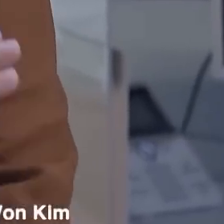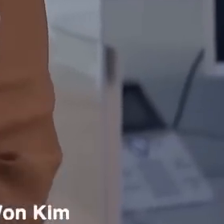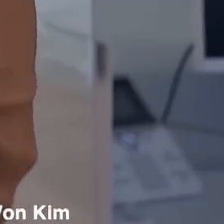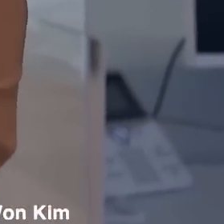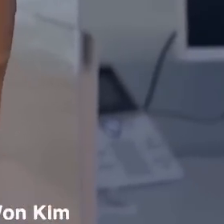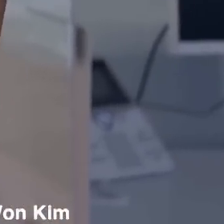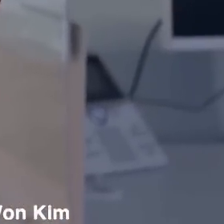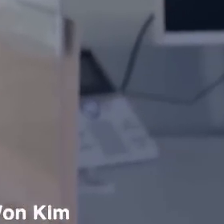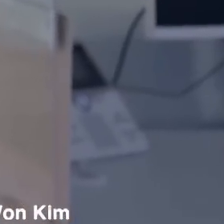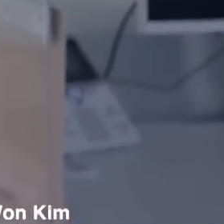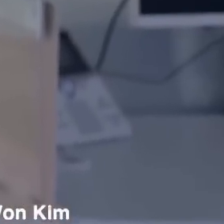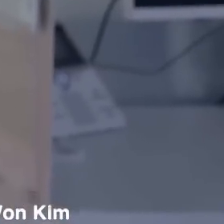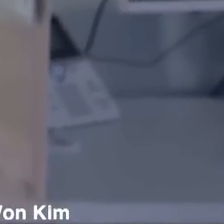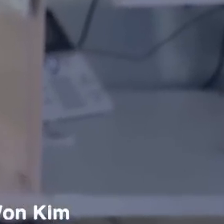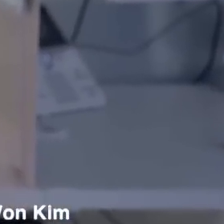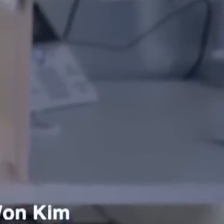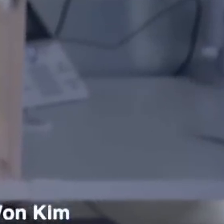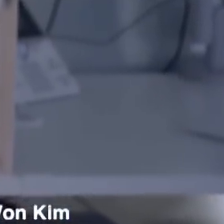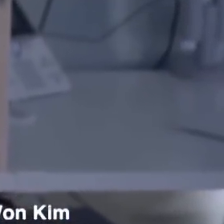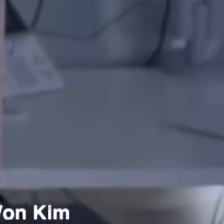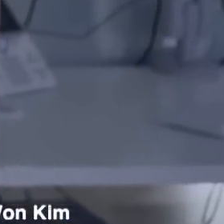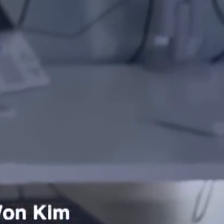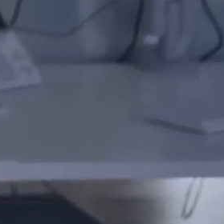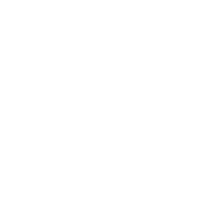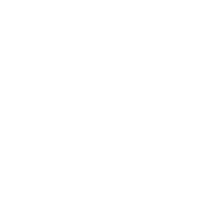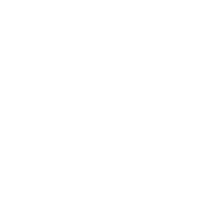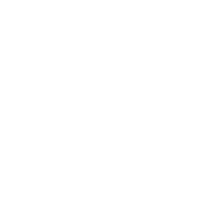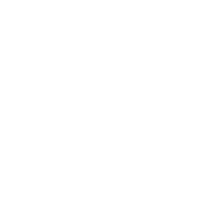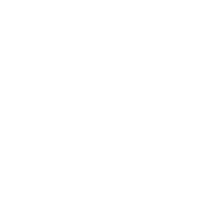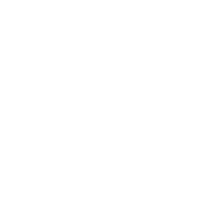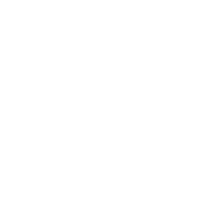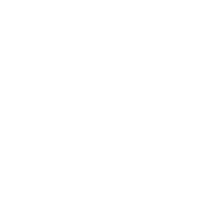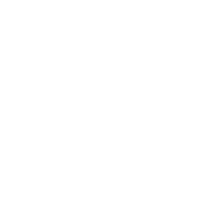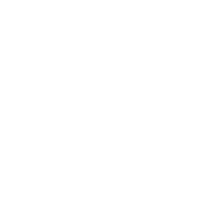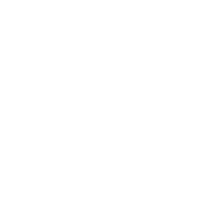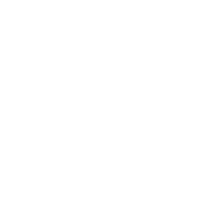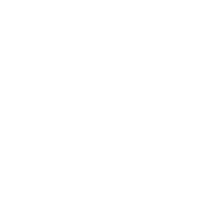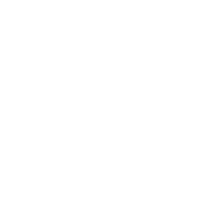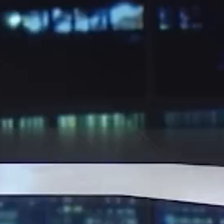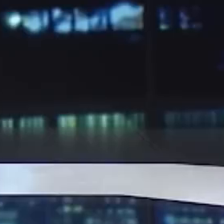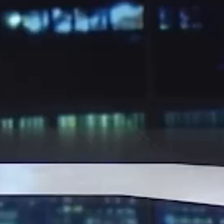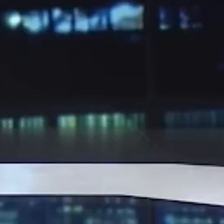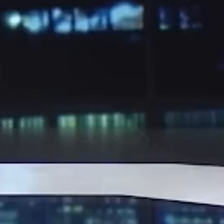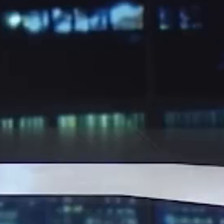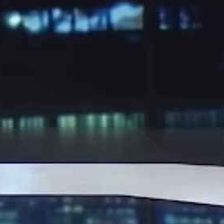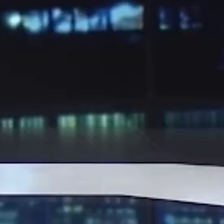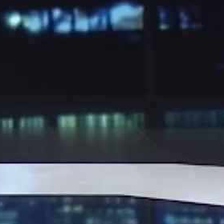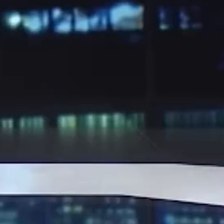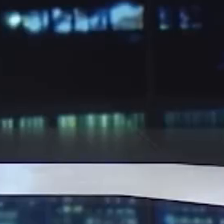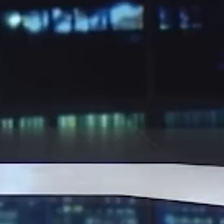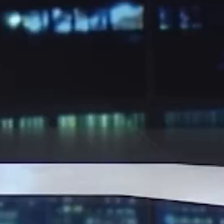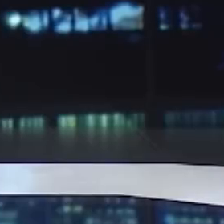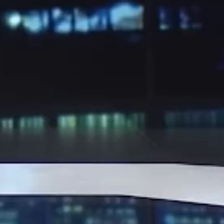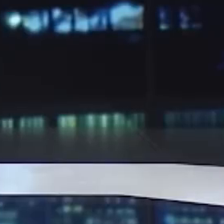당신에겐 언제나 한미은행이 있습니다. Bank on your dreams. 한미은행.